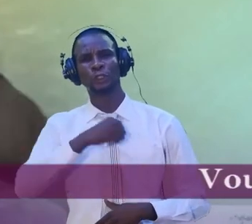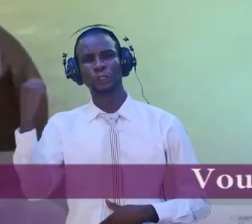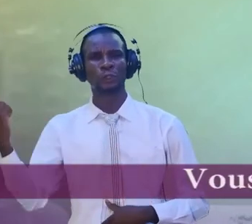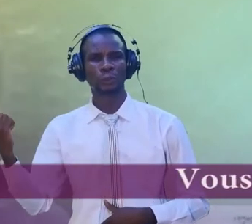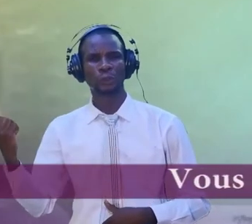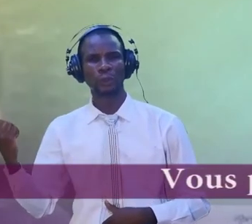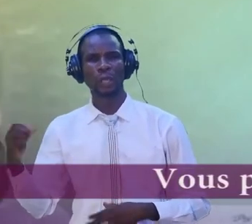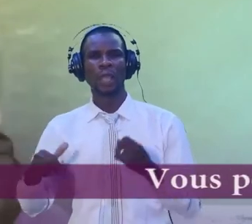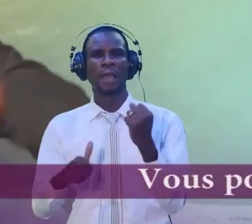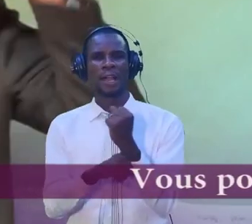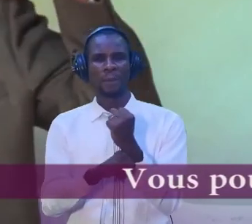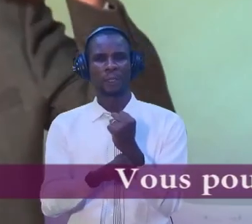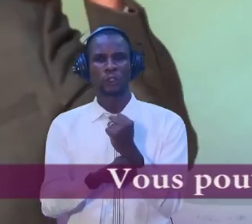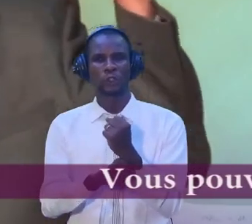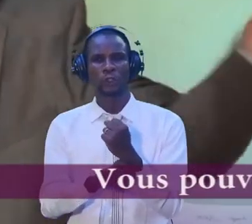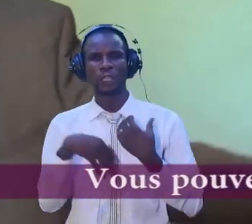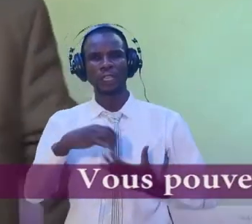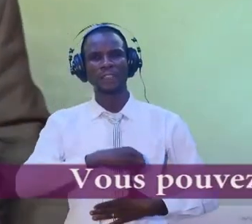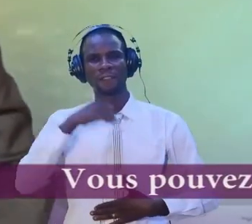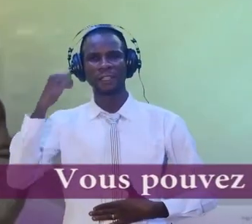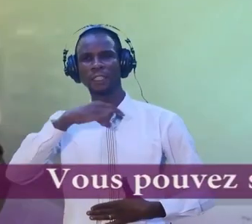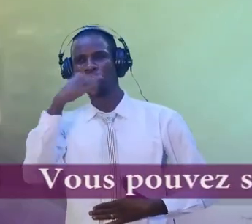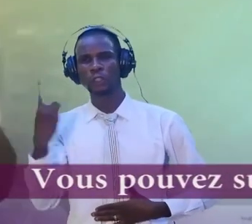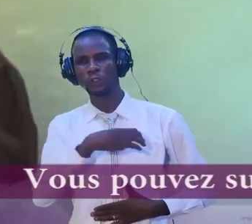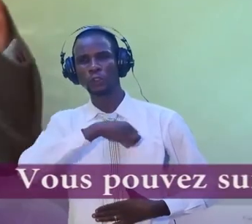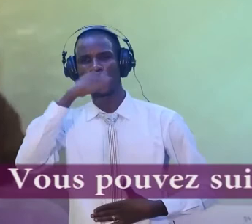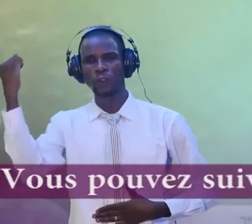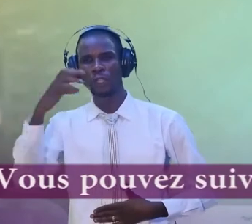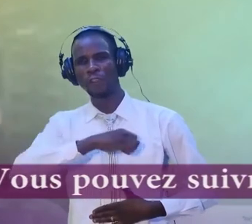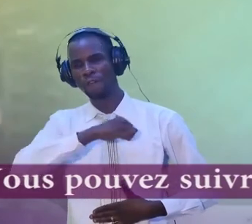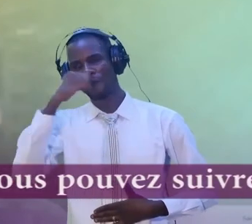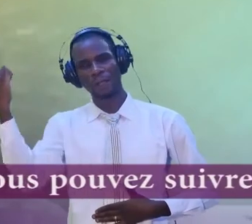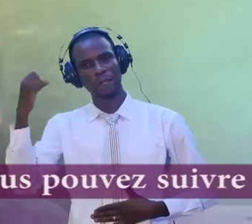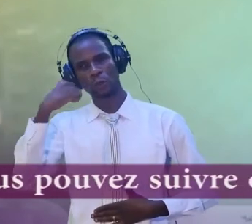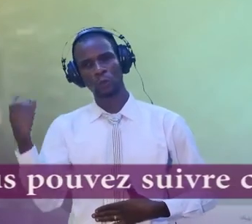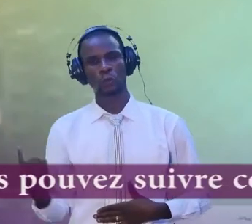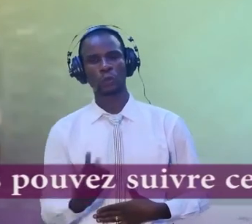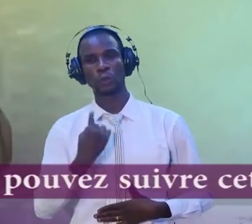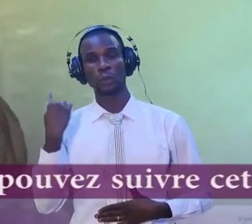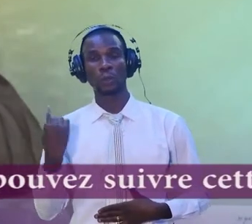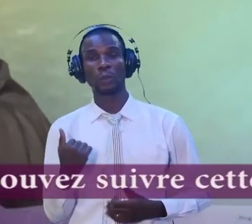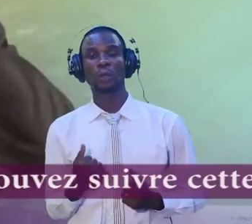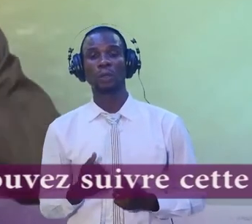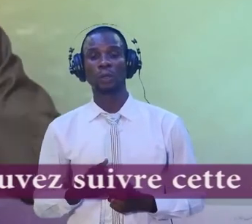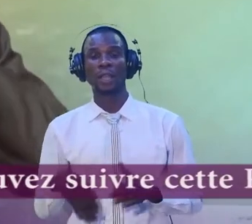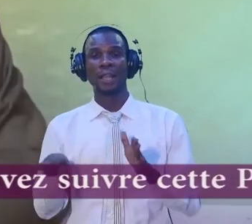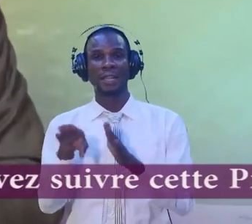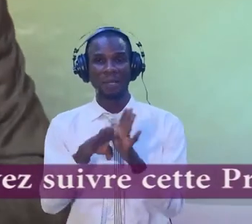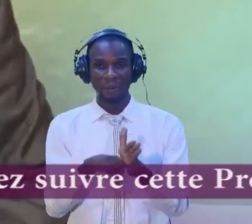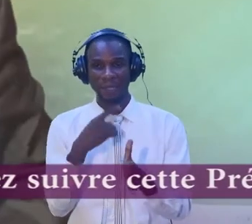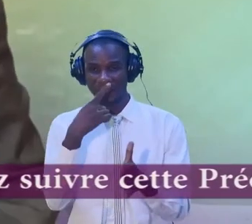kushinda waliamini kwamba kila siku wameshinda kila siku wanashinda siku kwa siku ni